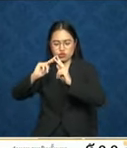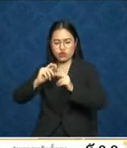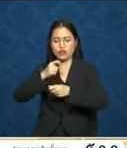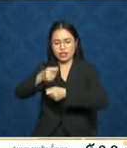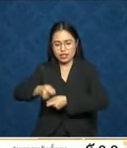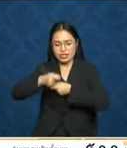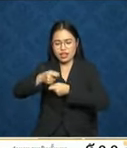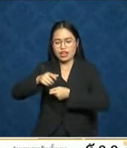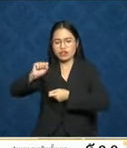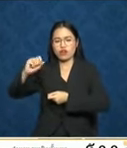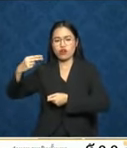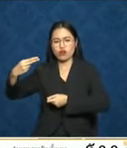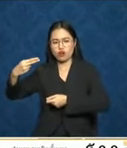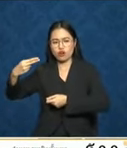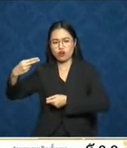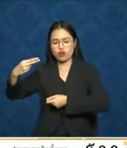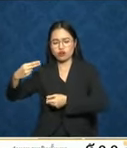ท่านรัฐมนตรีช่วย